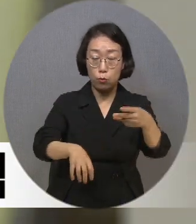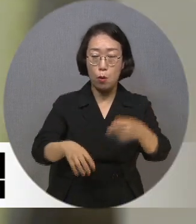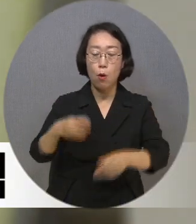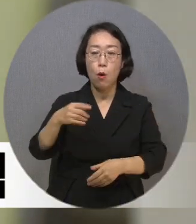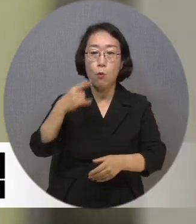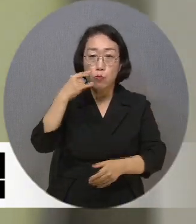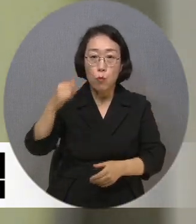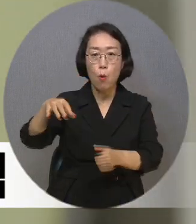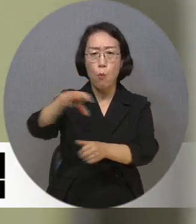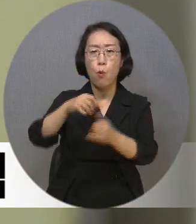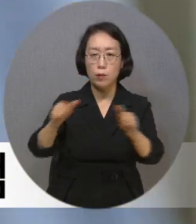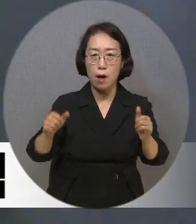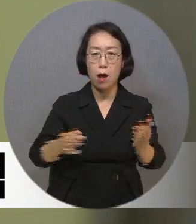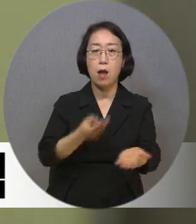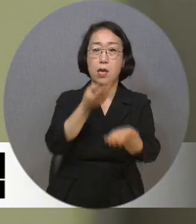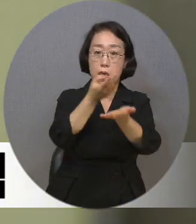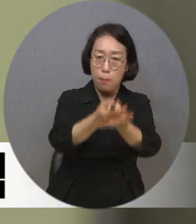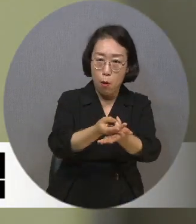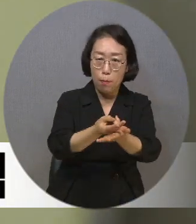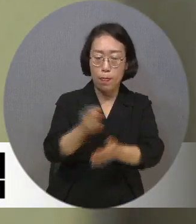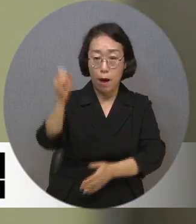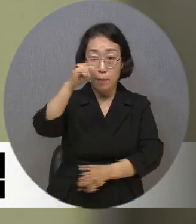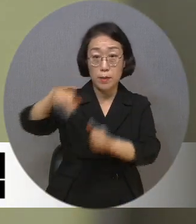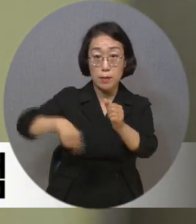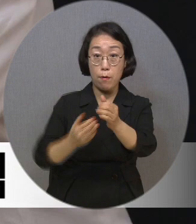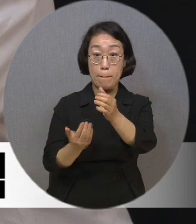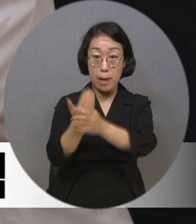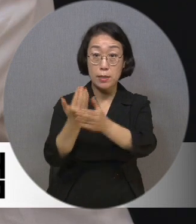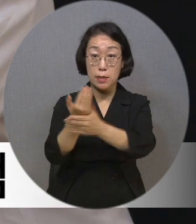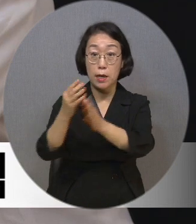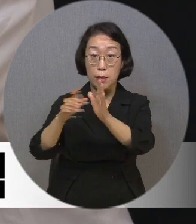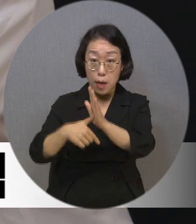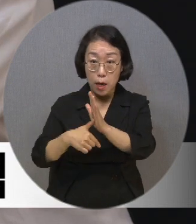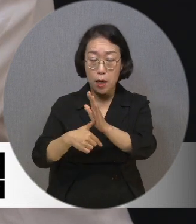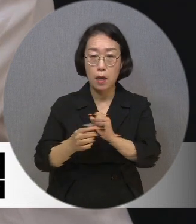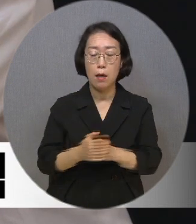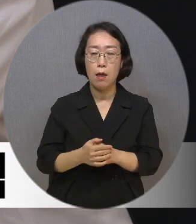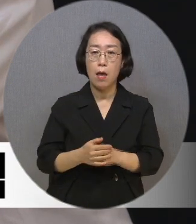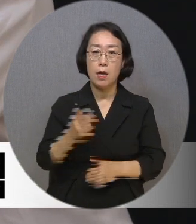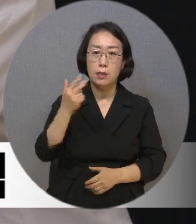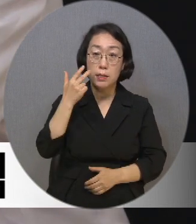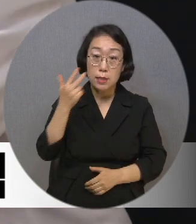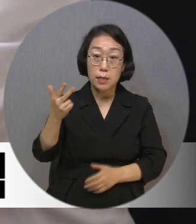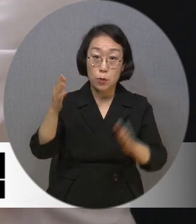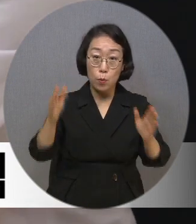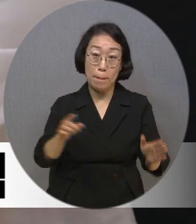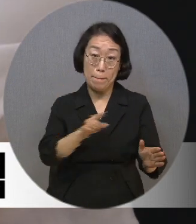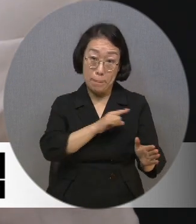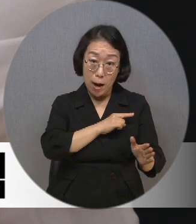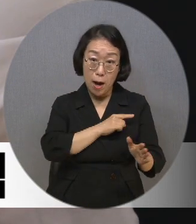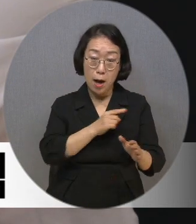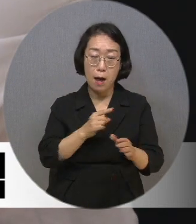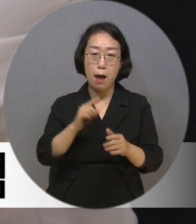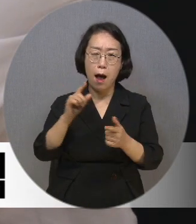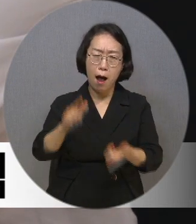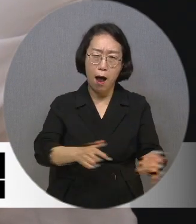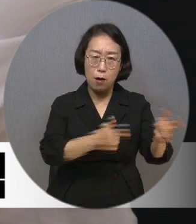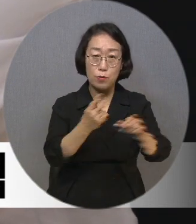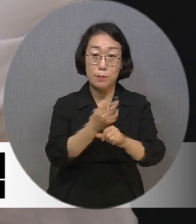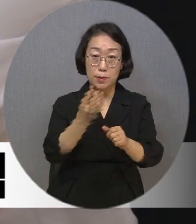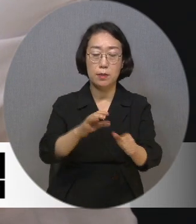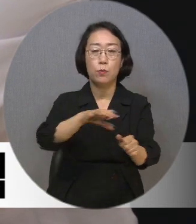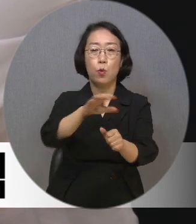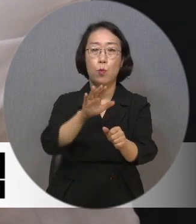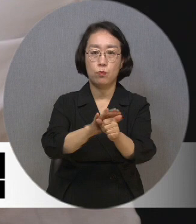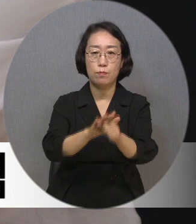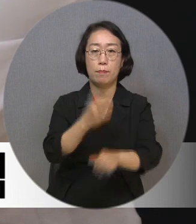보호자에게 입원이나 경조사 등 긴급한 상황이 발생하는 경우 최대 7일까지 24시간 긴급돌봄 서비스를